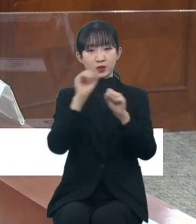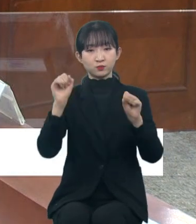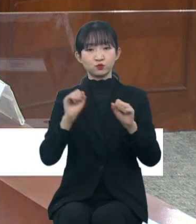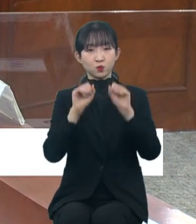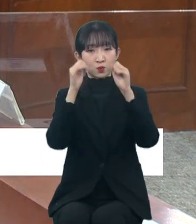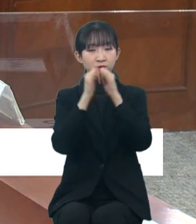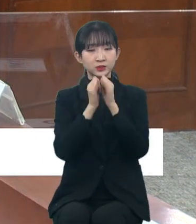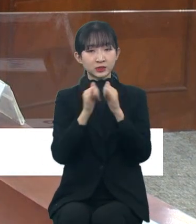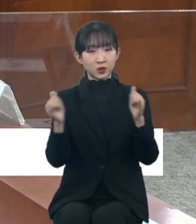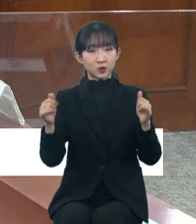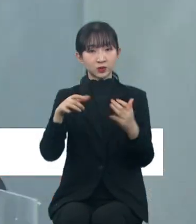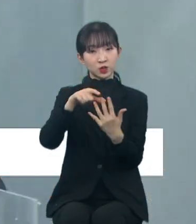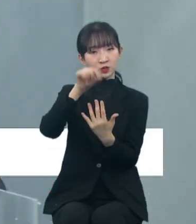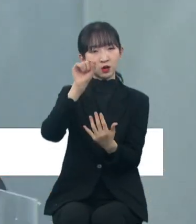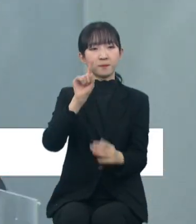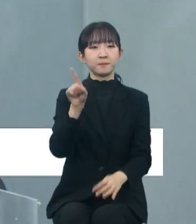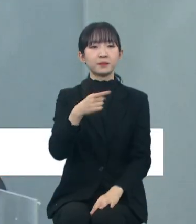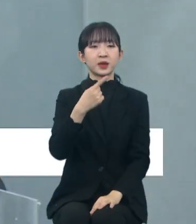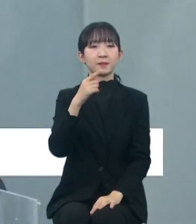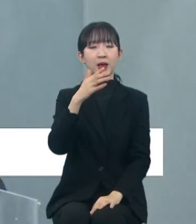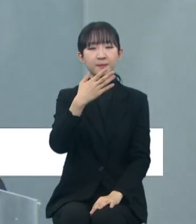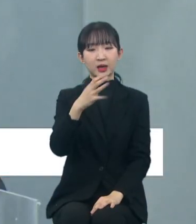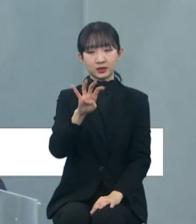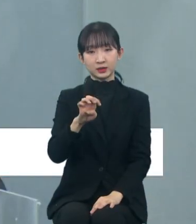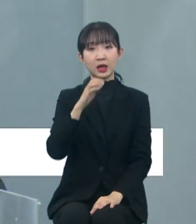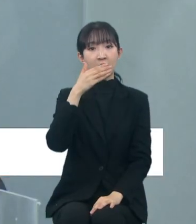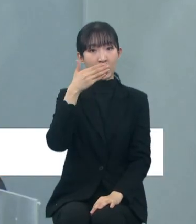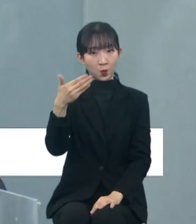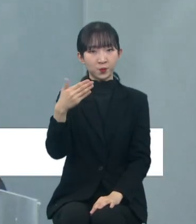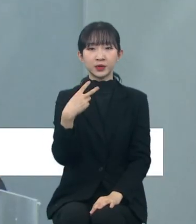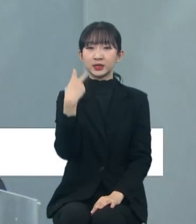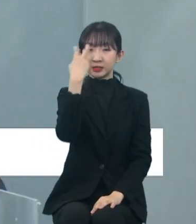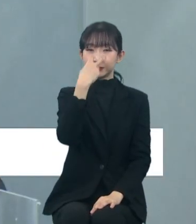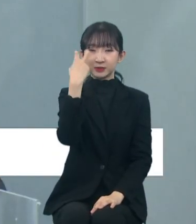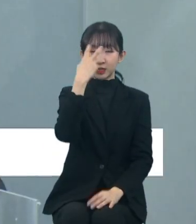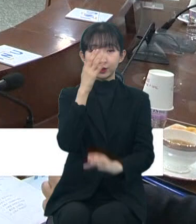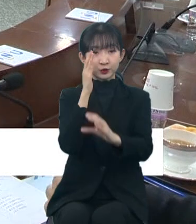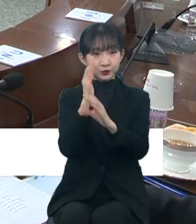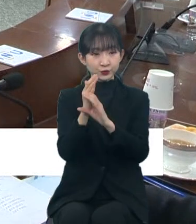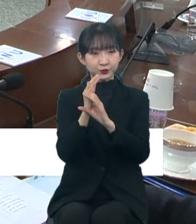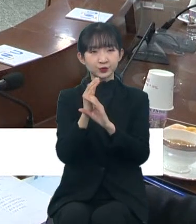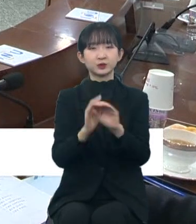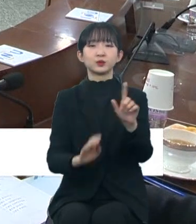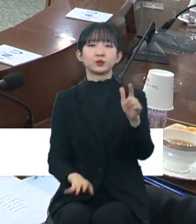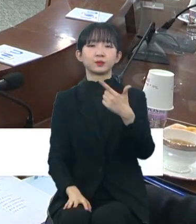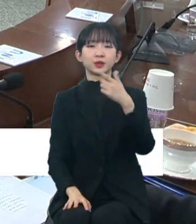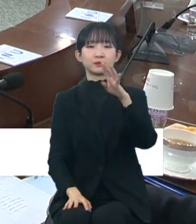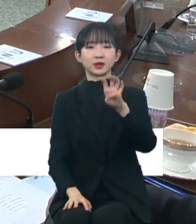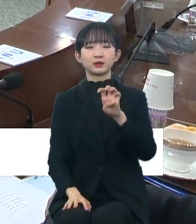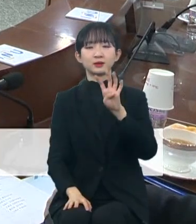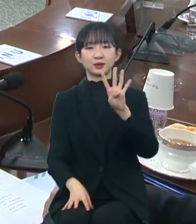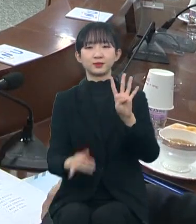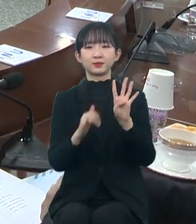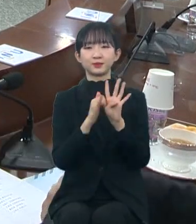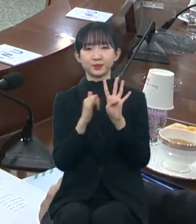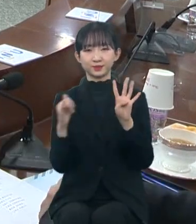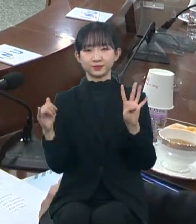이들은 149명. 심사 대상자로 선정돼 심사 중인 이들도 644명에